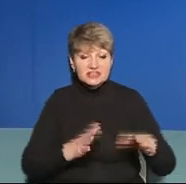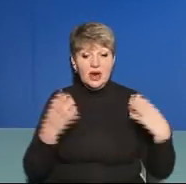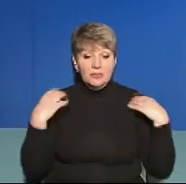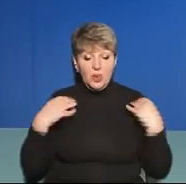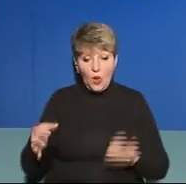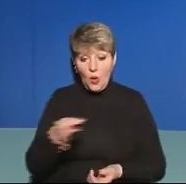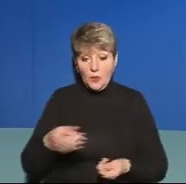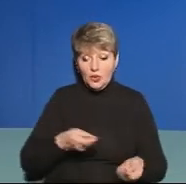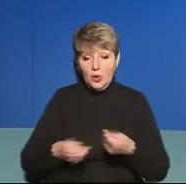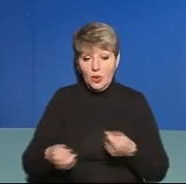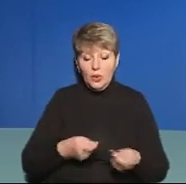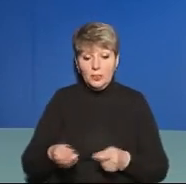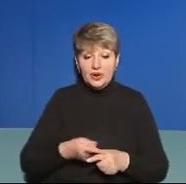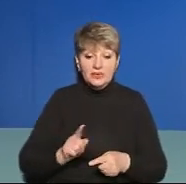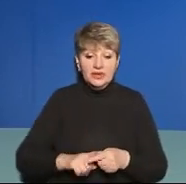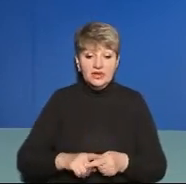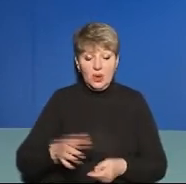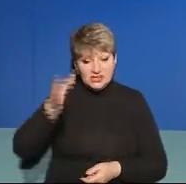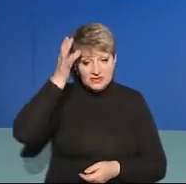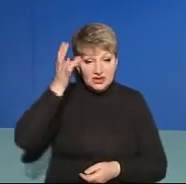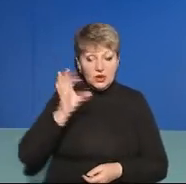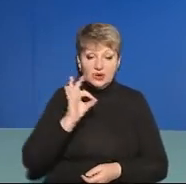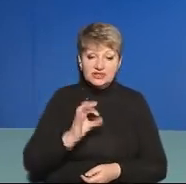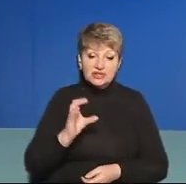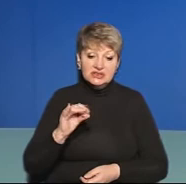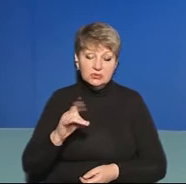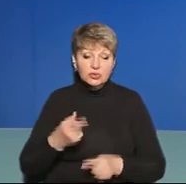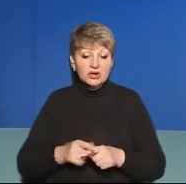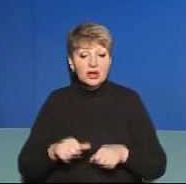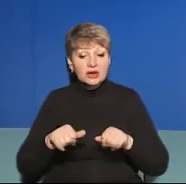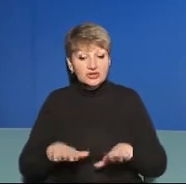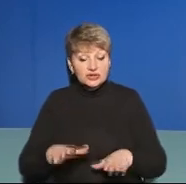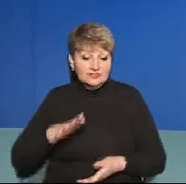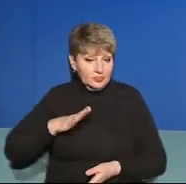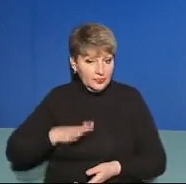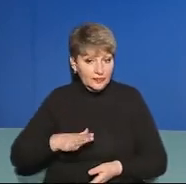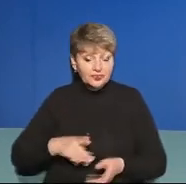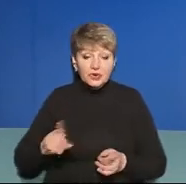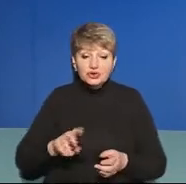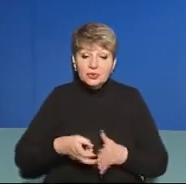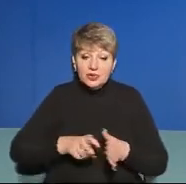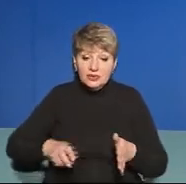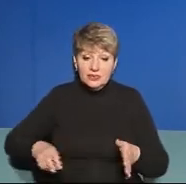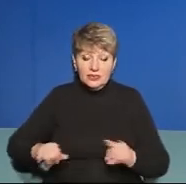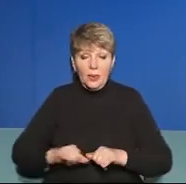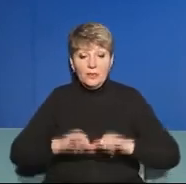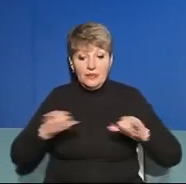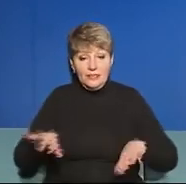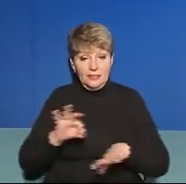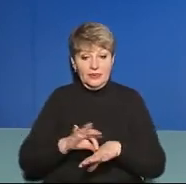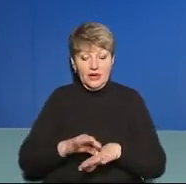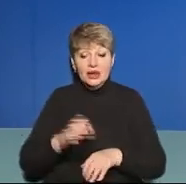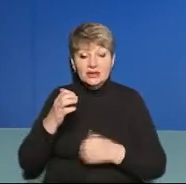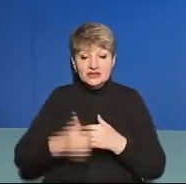начальниці обласного управління освіти Оксана Сімушина. Говорить, це рішення вимушене. Усе, щоб уникнути поширення коронавірусу